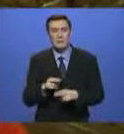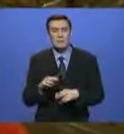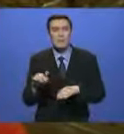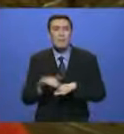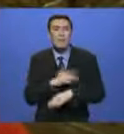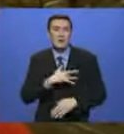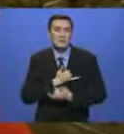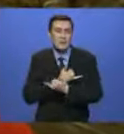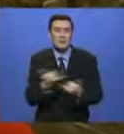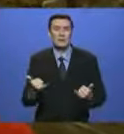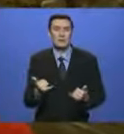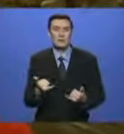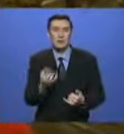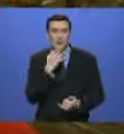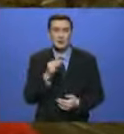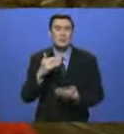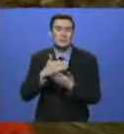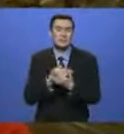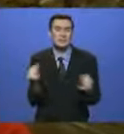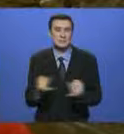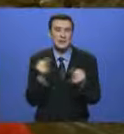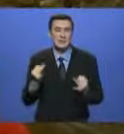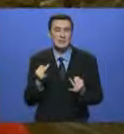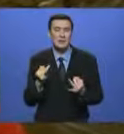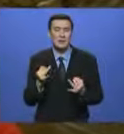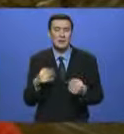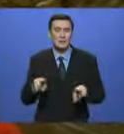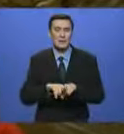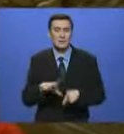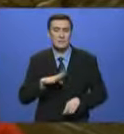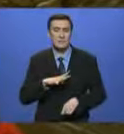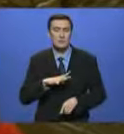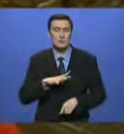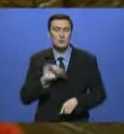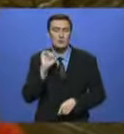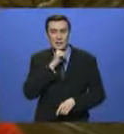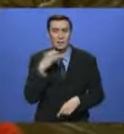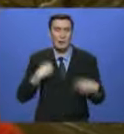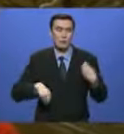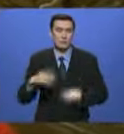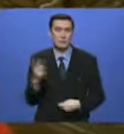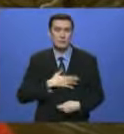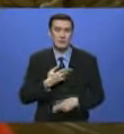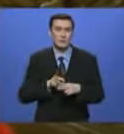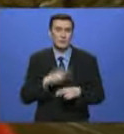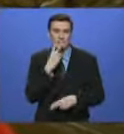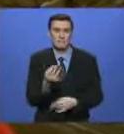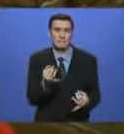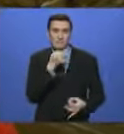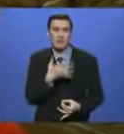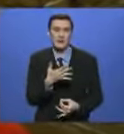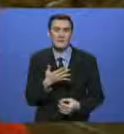А во-вторых, просто концепция интересная. То есть изначально концепция Дедов Морозов, как бы, она меня вот и втянула в